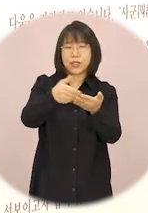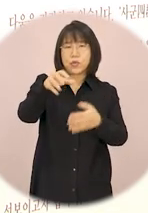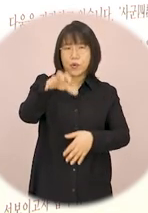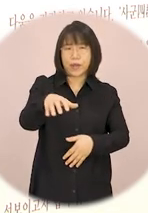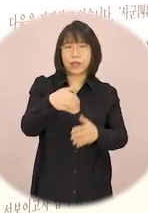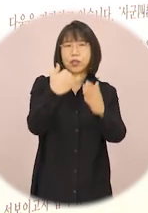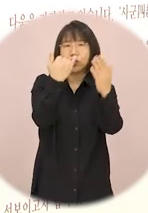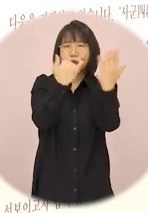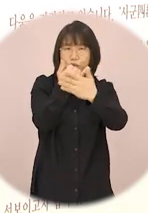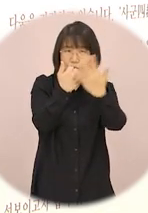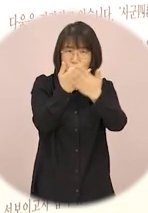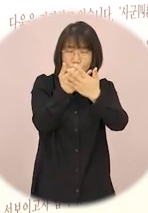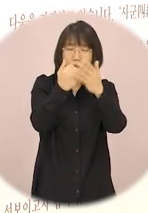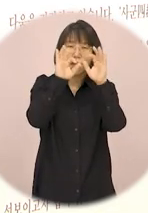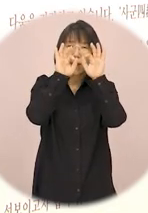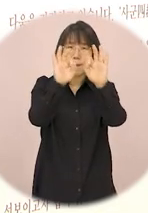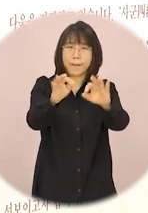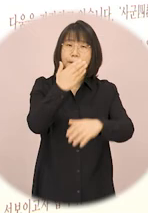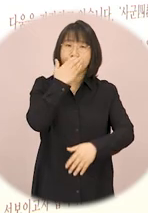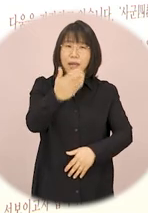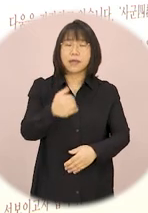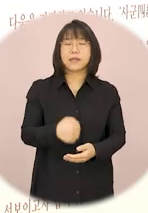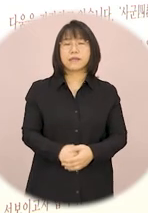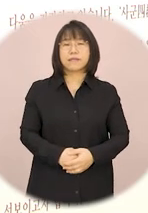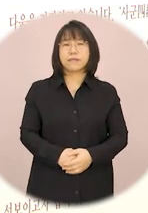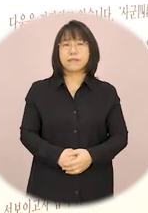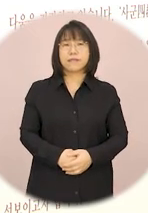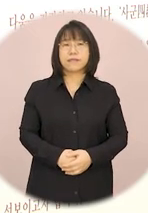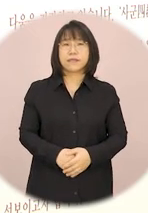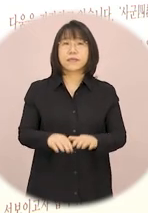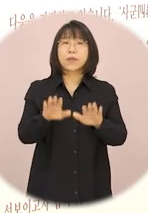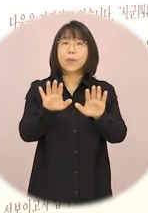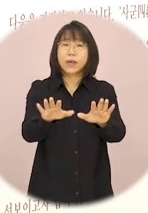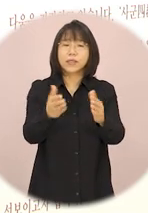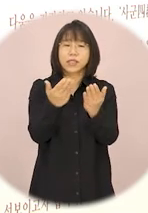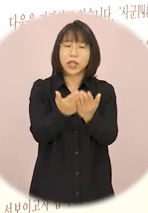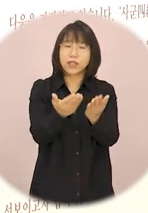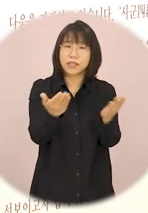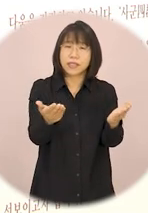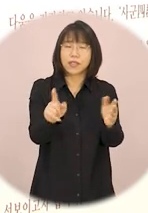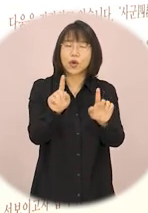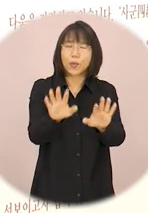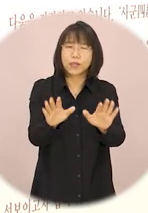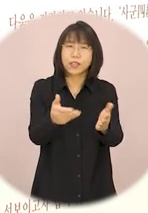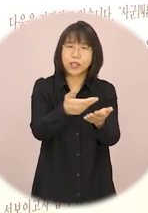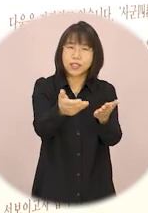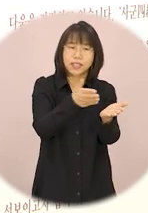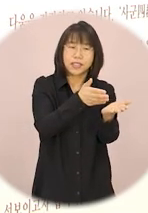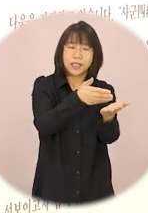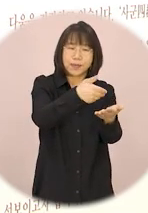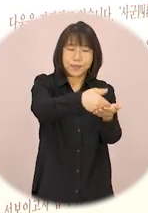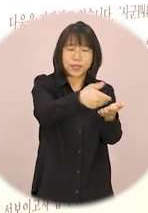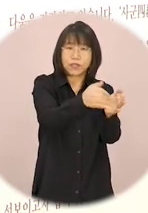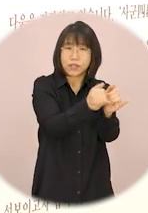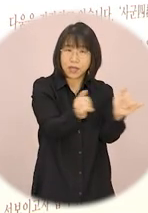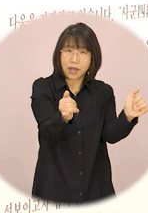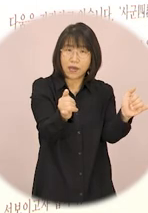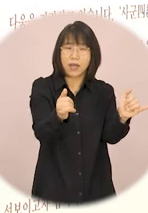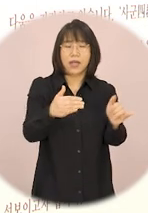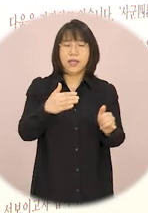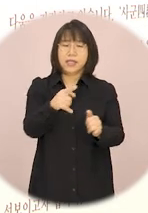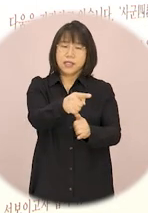통해 시청하실 수 있습니다 또한 전시 작가와 작품 세계에